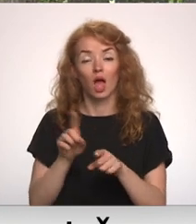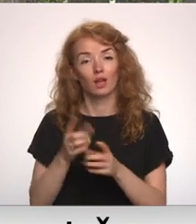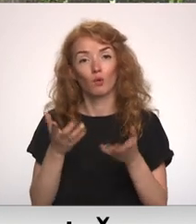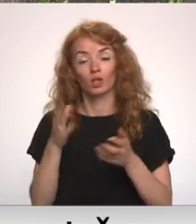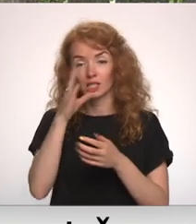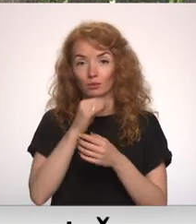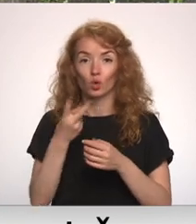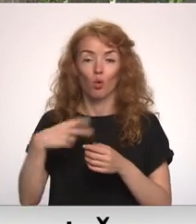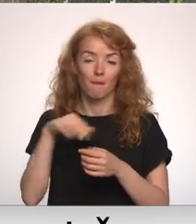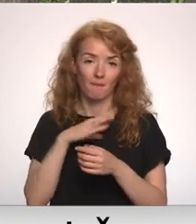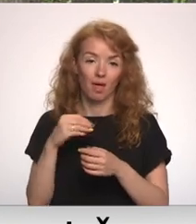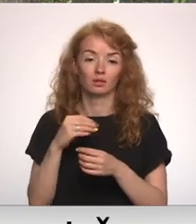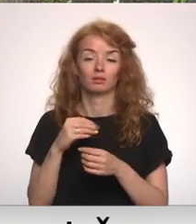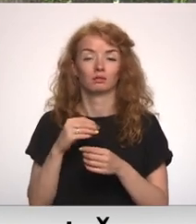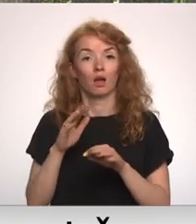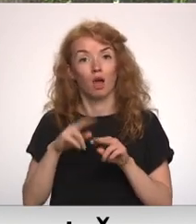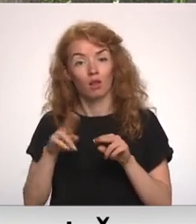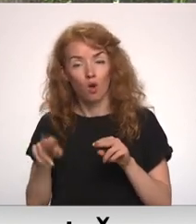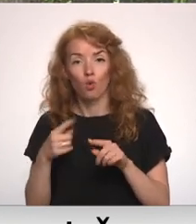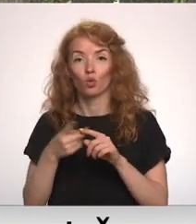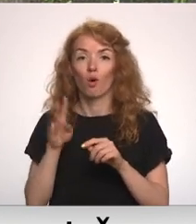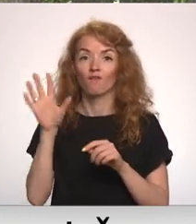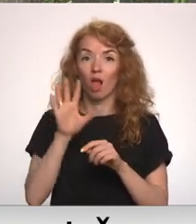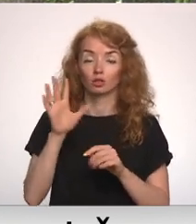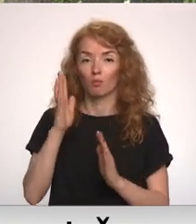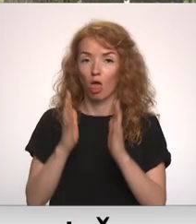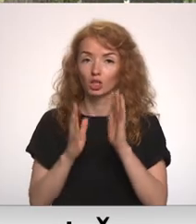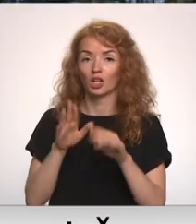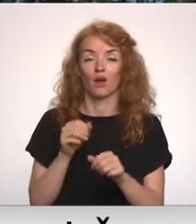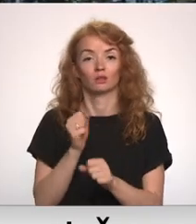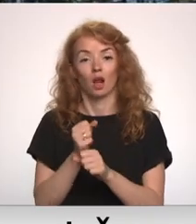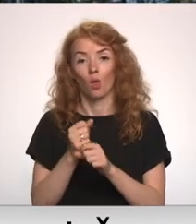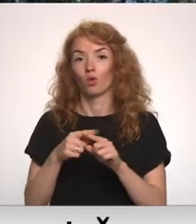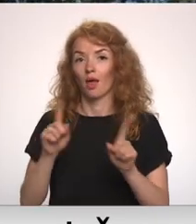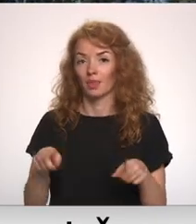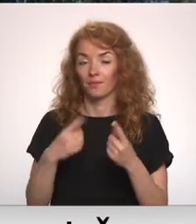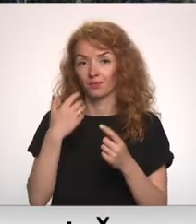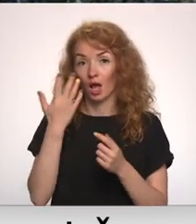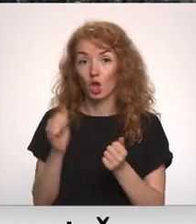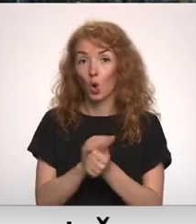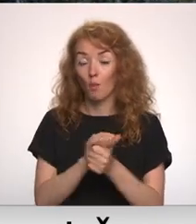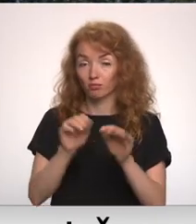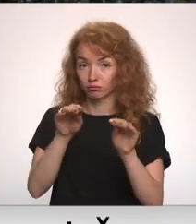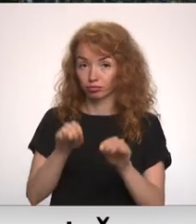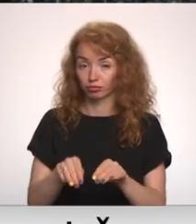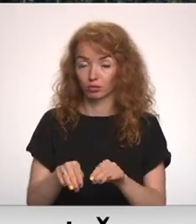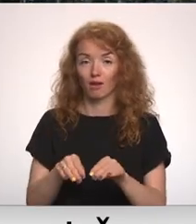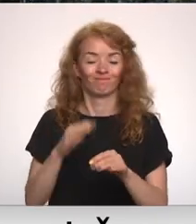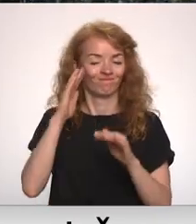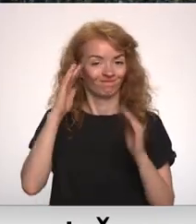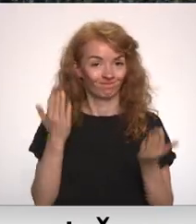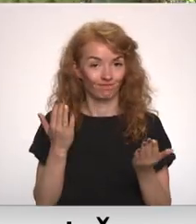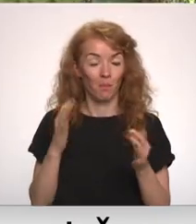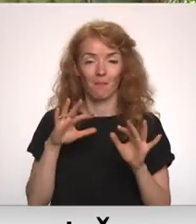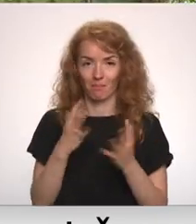arī darbojam un kur arī valsts meža var strādāt un attīstīties. Kad dokuments būs izstrādāts, vēl neesot